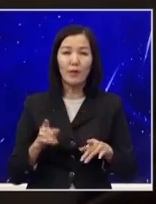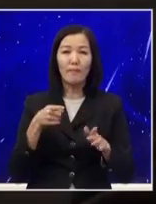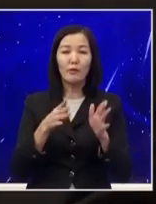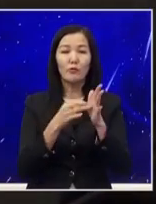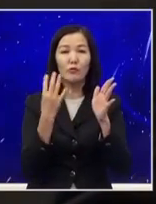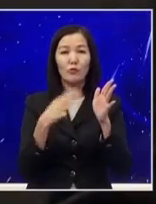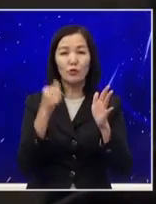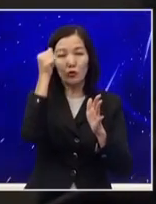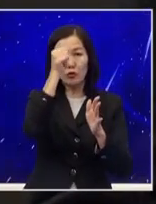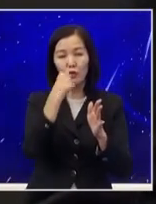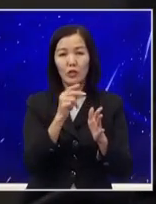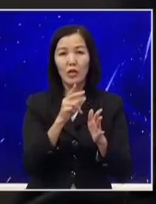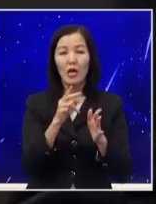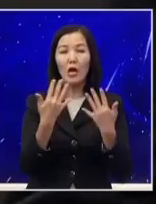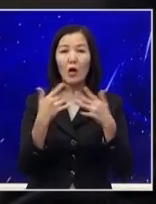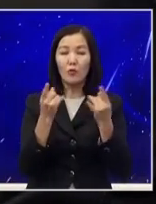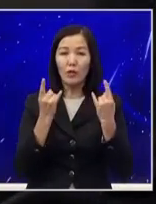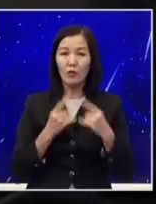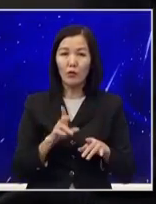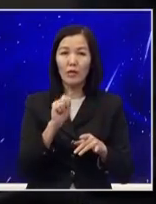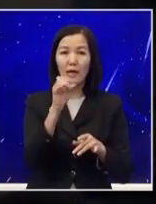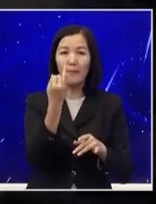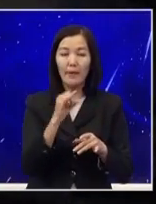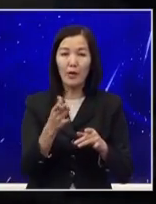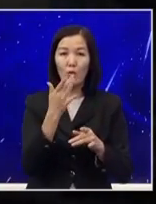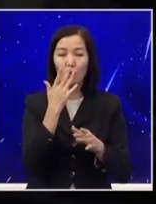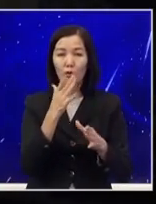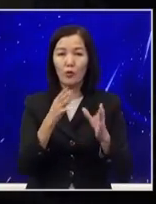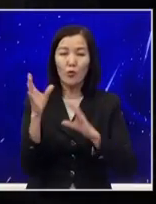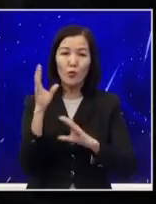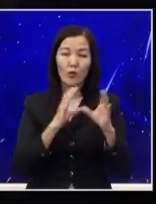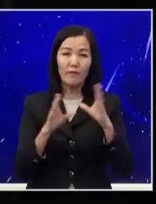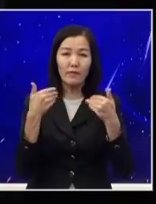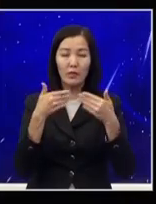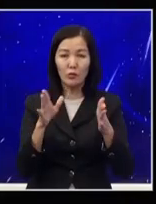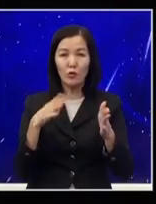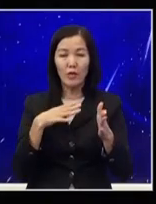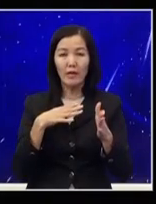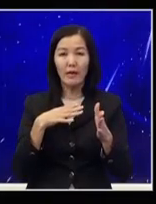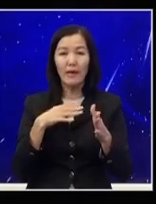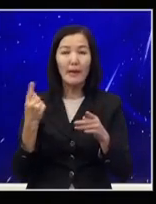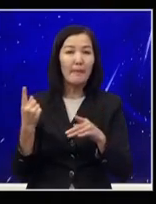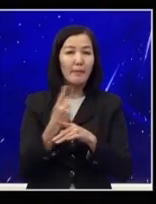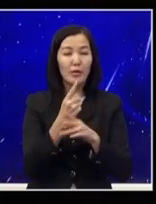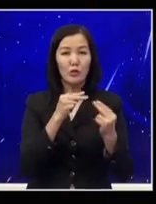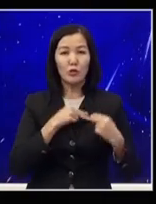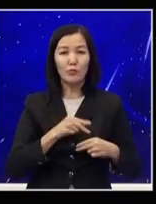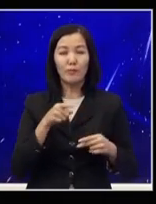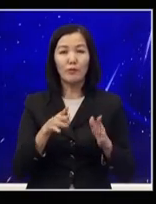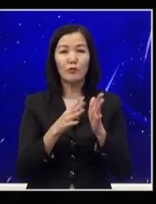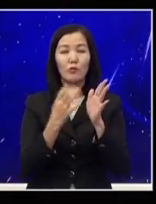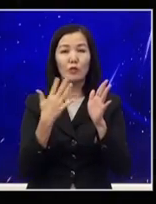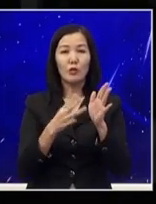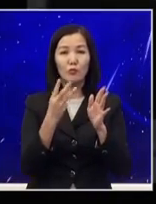1930 жылы Кеңқарын ауылында дүниеге келген. Абай атындағы Қазақ педагогикалық институтының түлегі. Алғаш еңбек жолын 1953